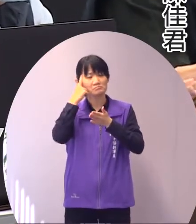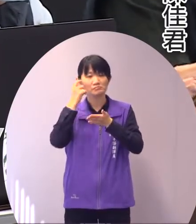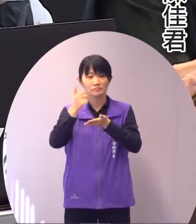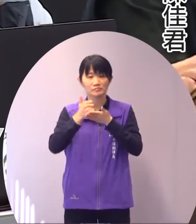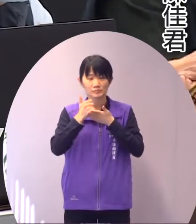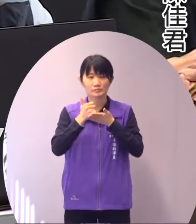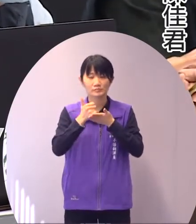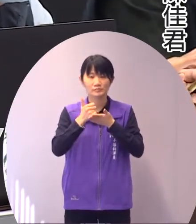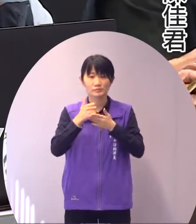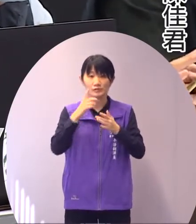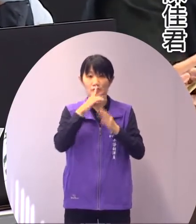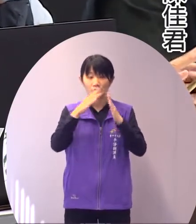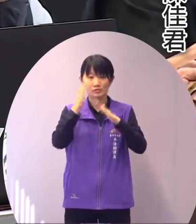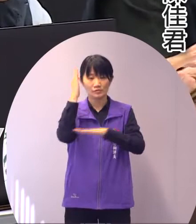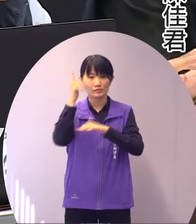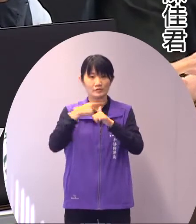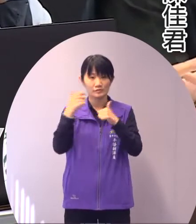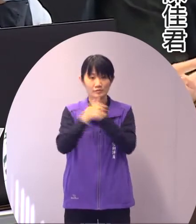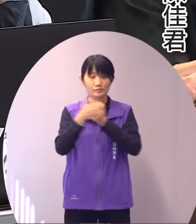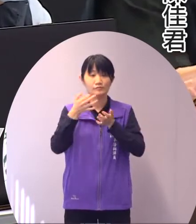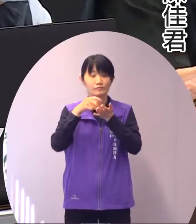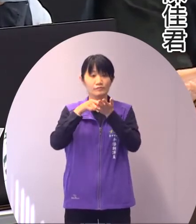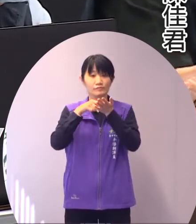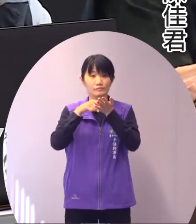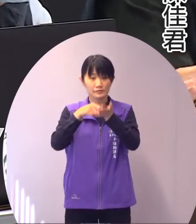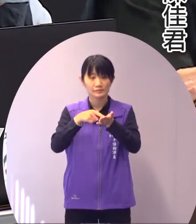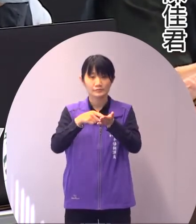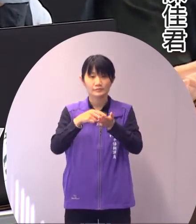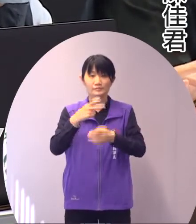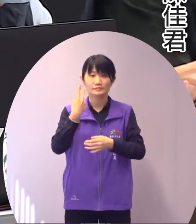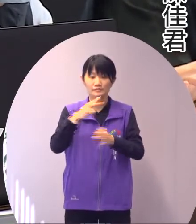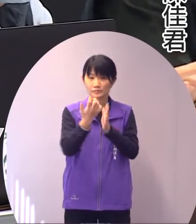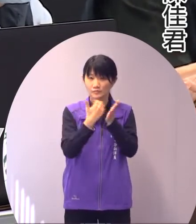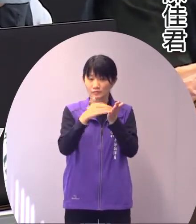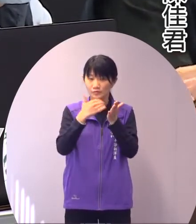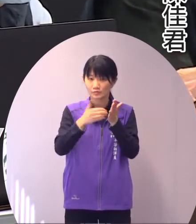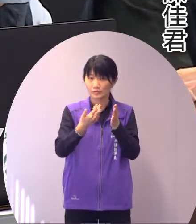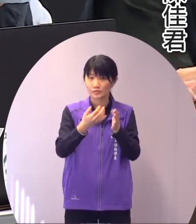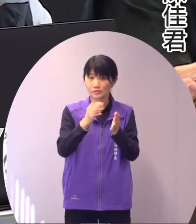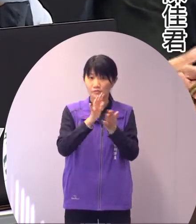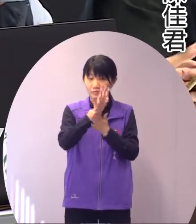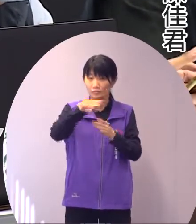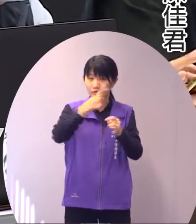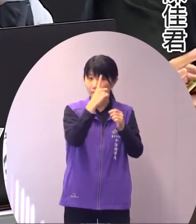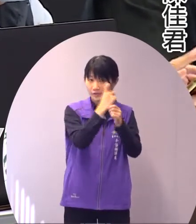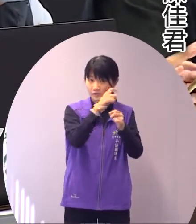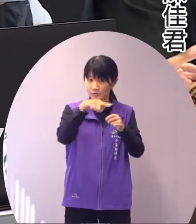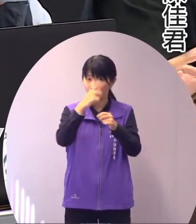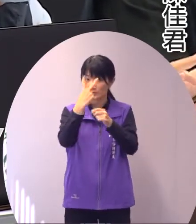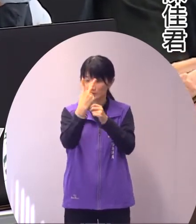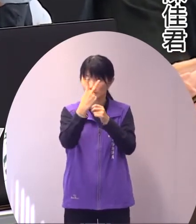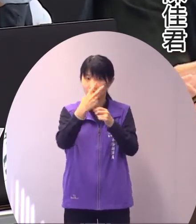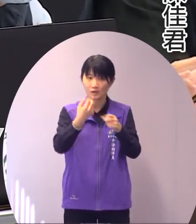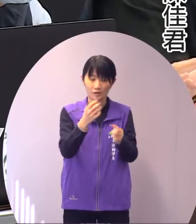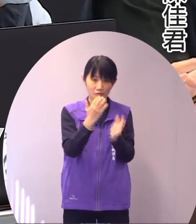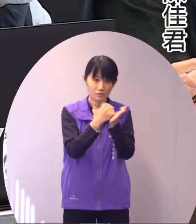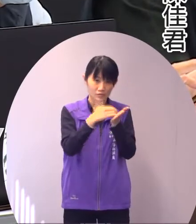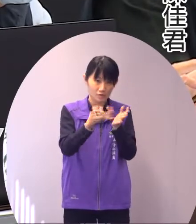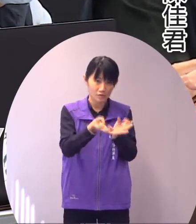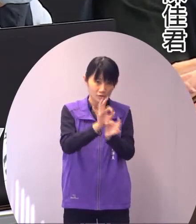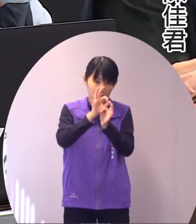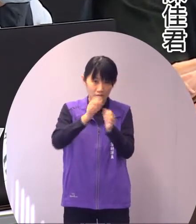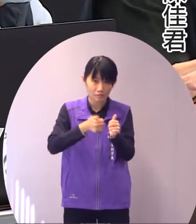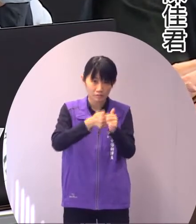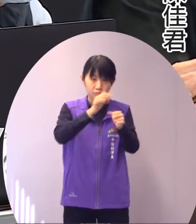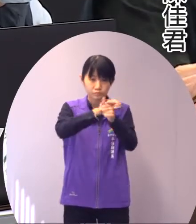应业务需要先行垫付，并纳入110年度追加减预算或112年预算。四、预算程度